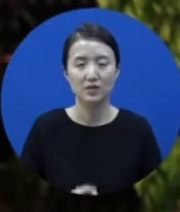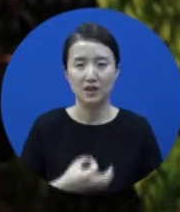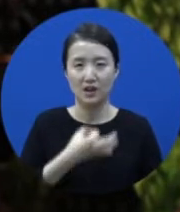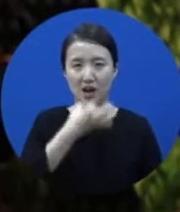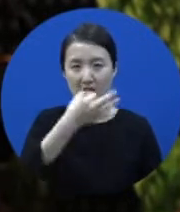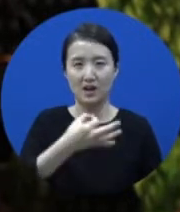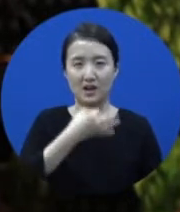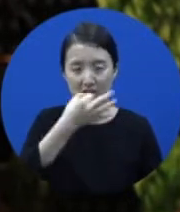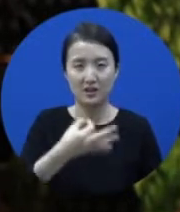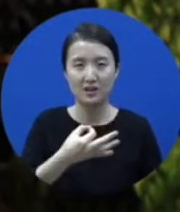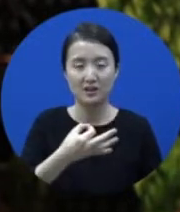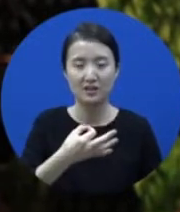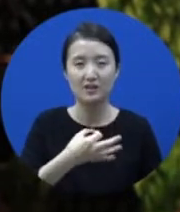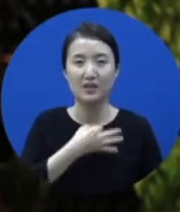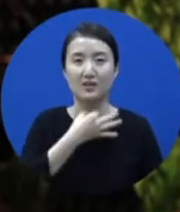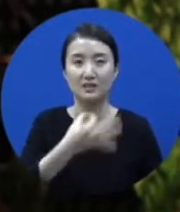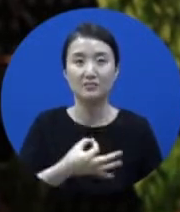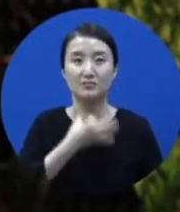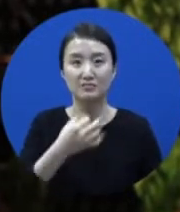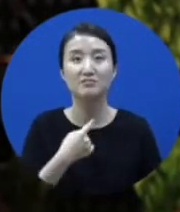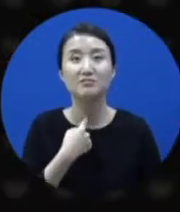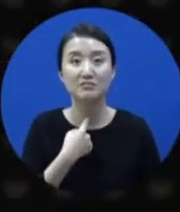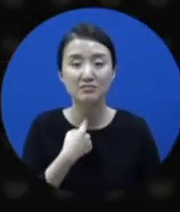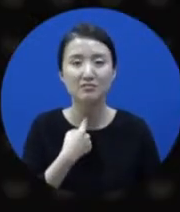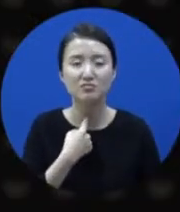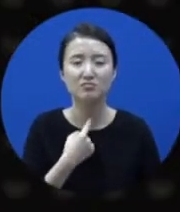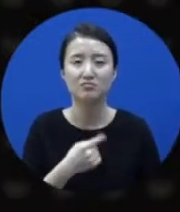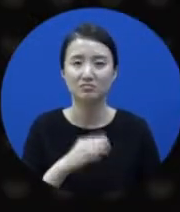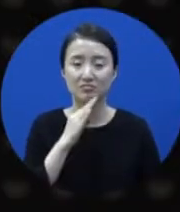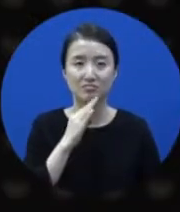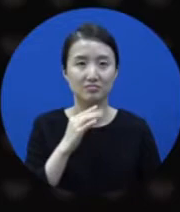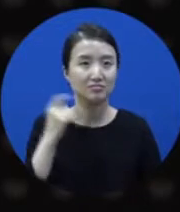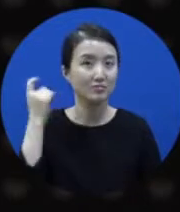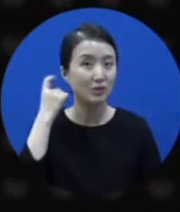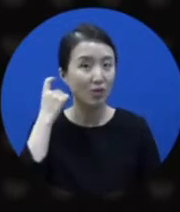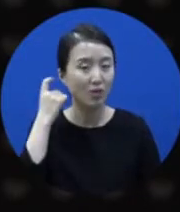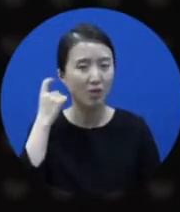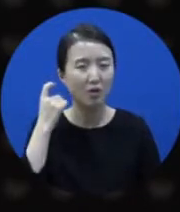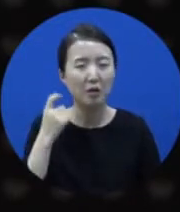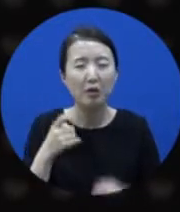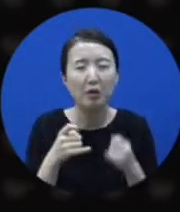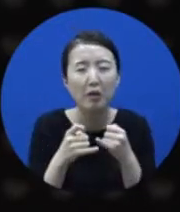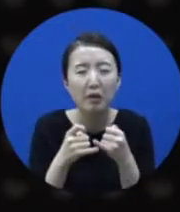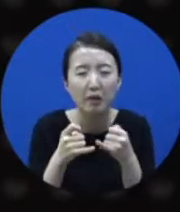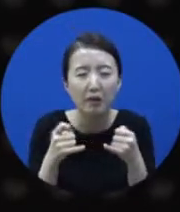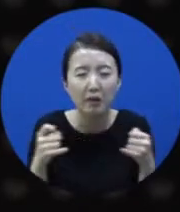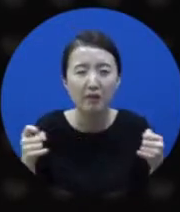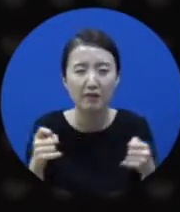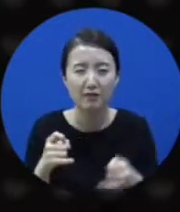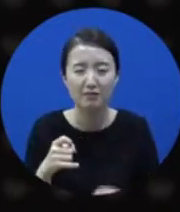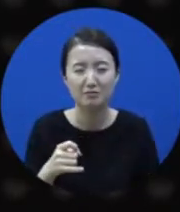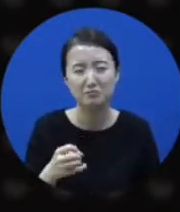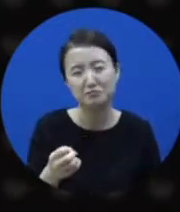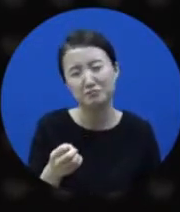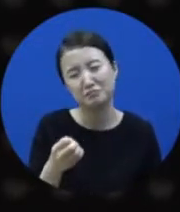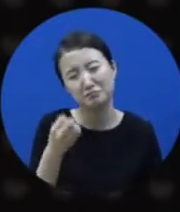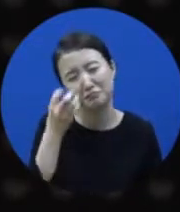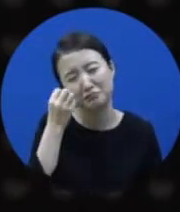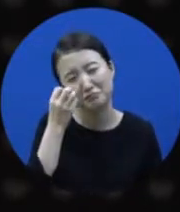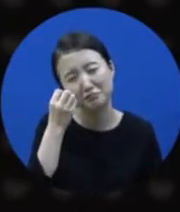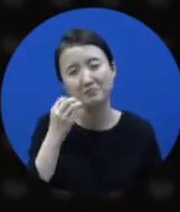매력이 없어요. 그쵸? 예. 그래서 우리가 유명 배우들 보세요. 전부 다 중저음으로 탁 말을 할